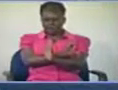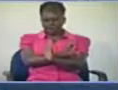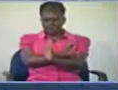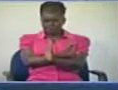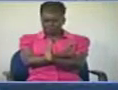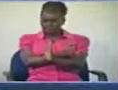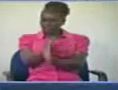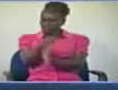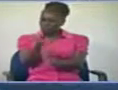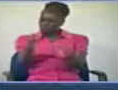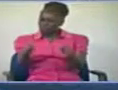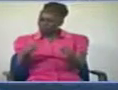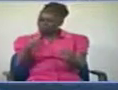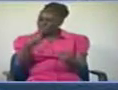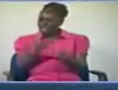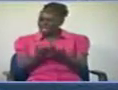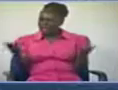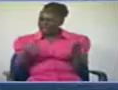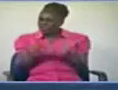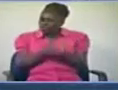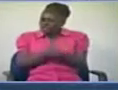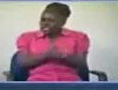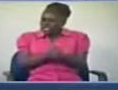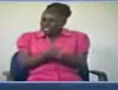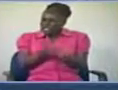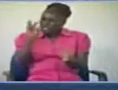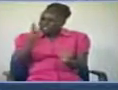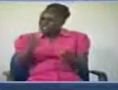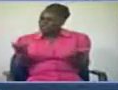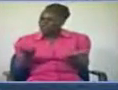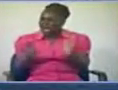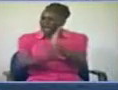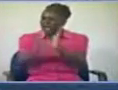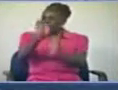Una chochote ambacho kinakupa msisimko kwa kwenye mtaala huu?